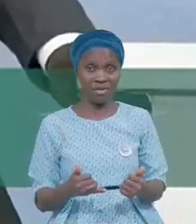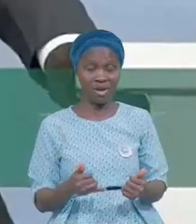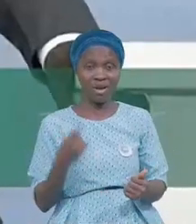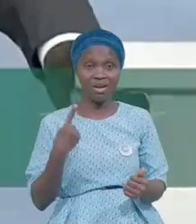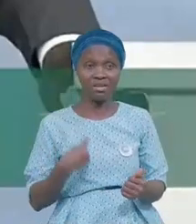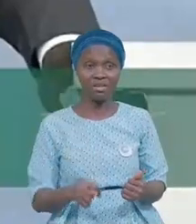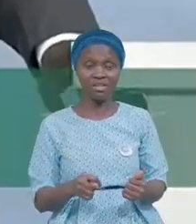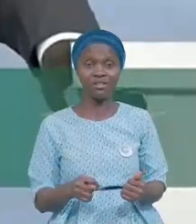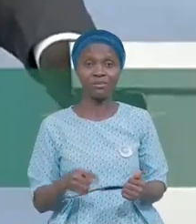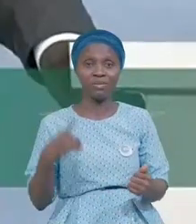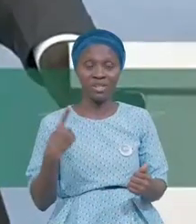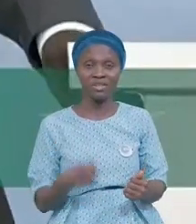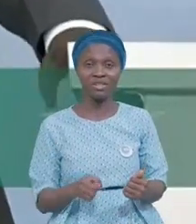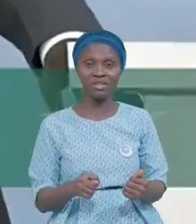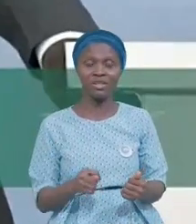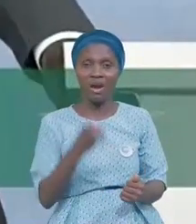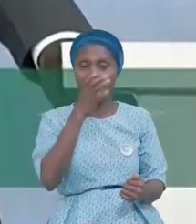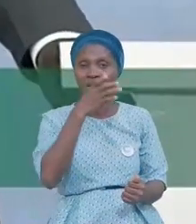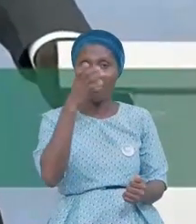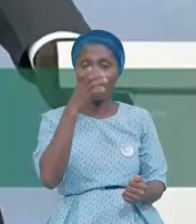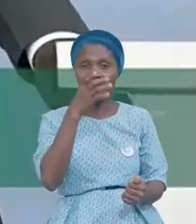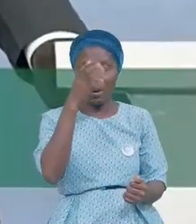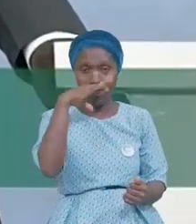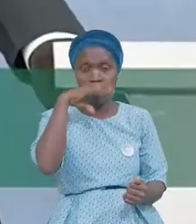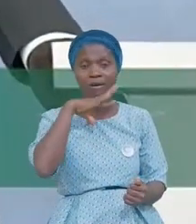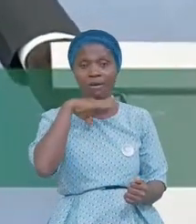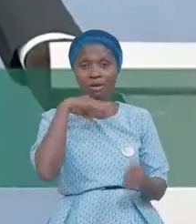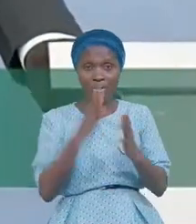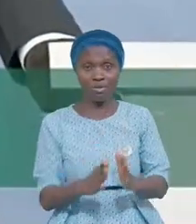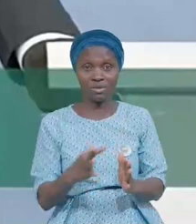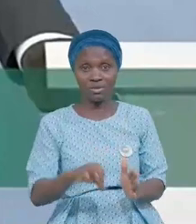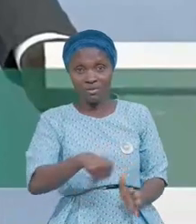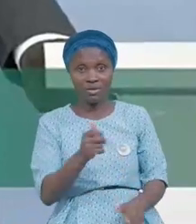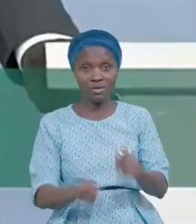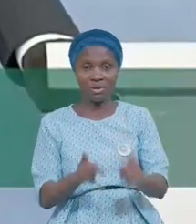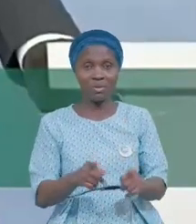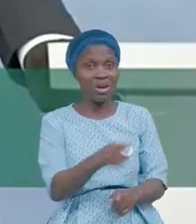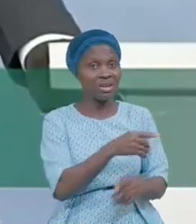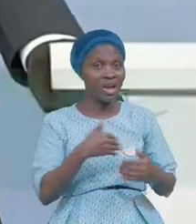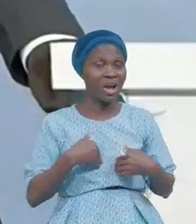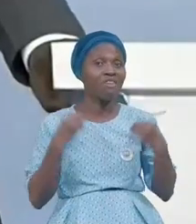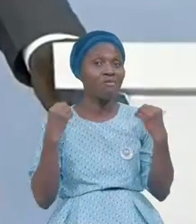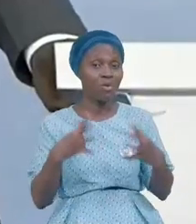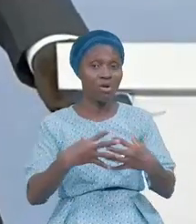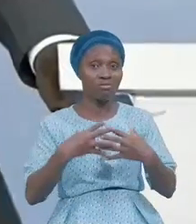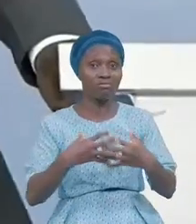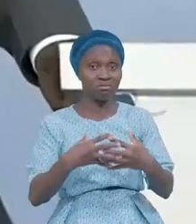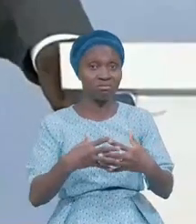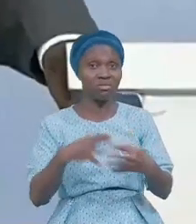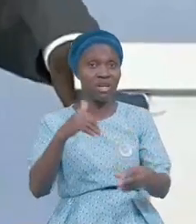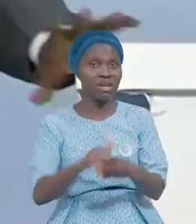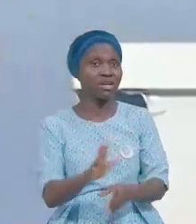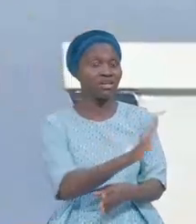ceux qui répandent le mal et qui corrompent les autres, ils ont plus d'outils maintenant entre les